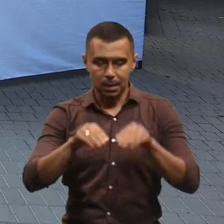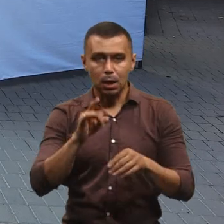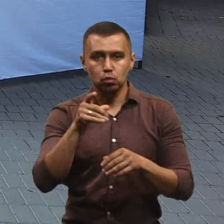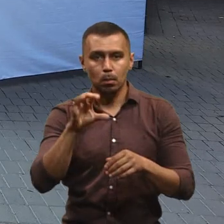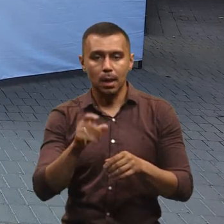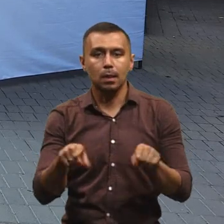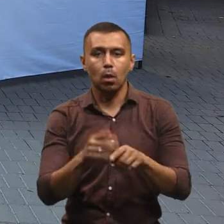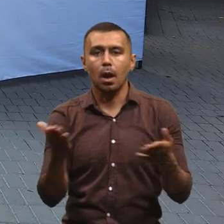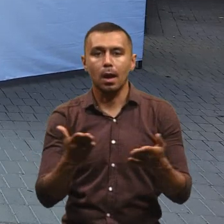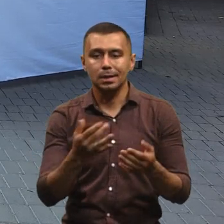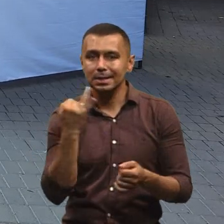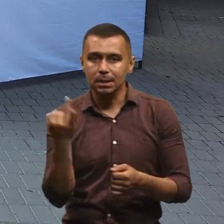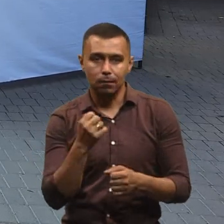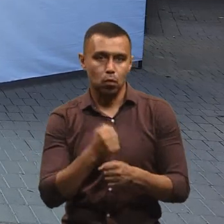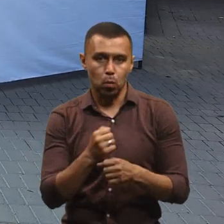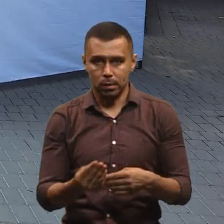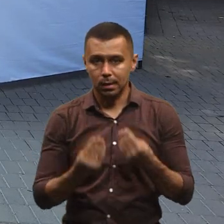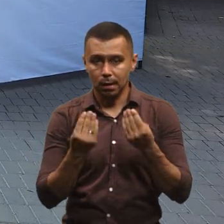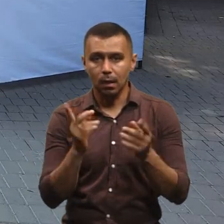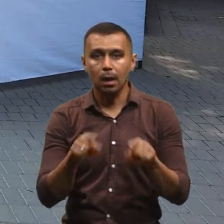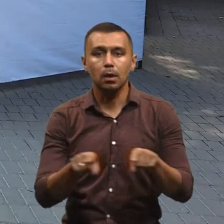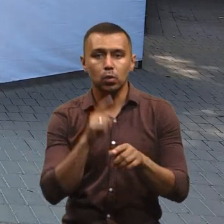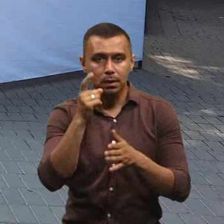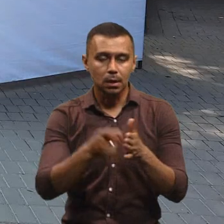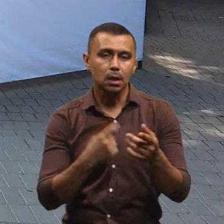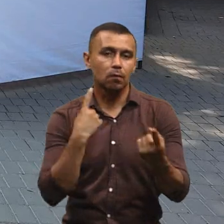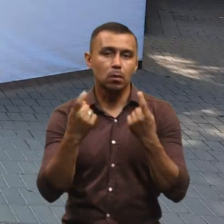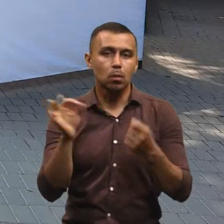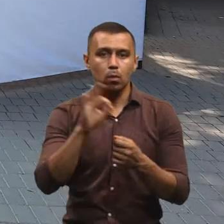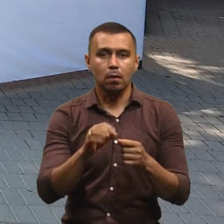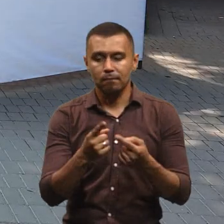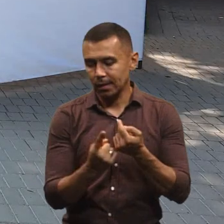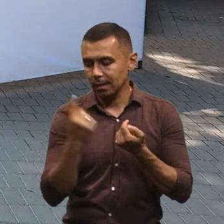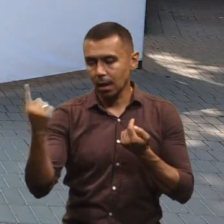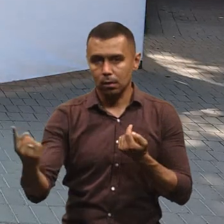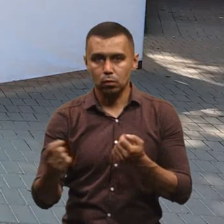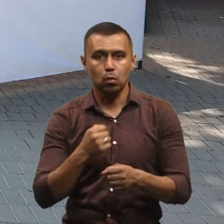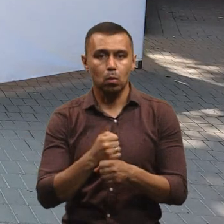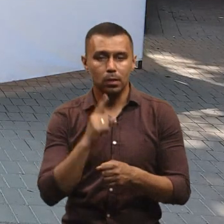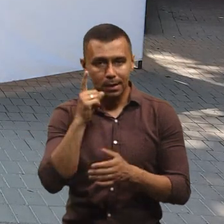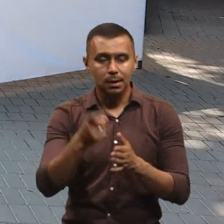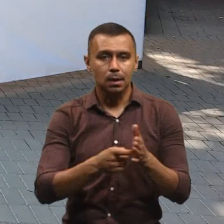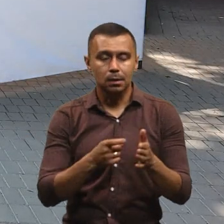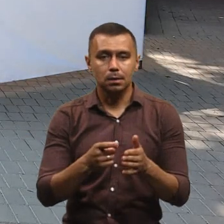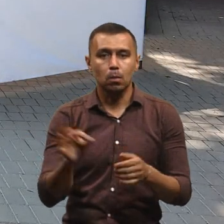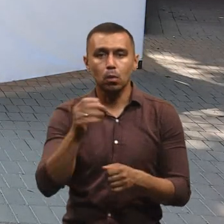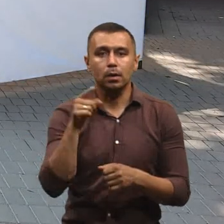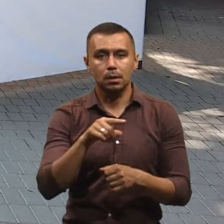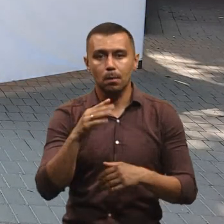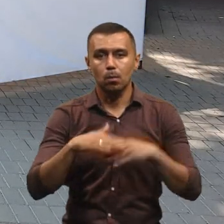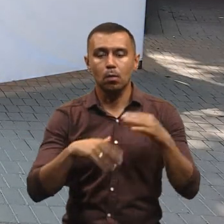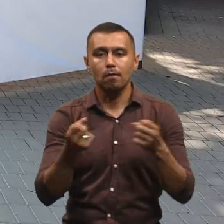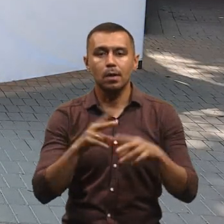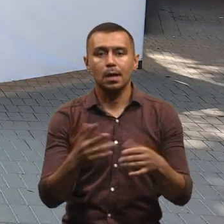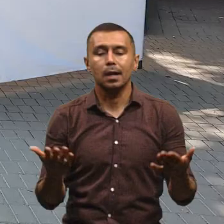саме такого яке зацікавить роботодавця також дізнавати інформацію про віддалену роботу Ну і дізнатися саме про ті професії